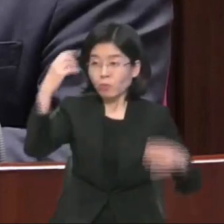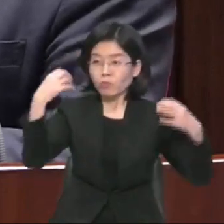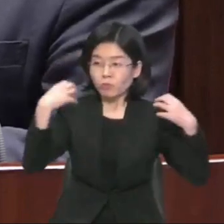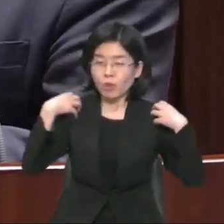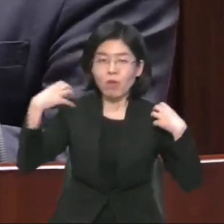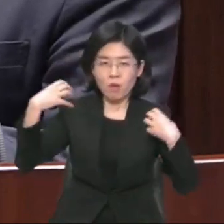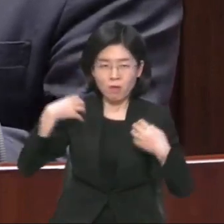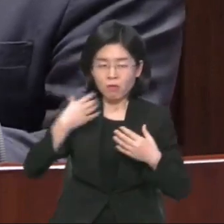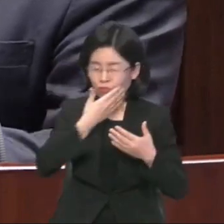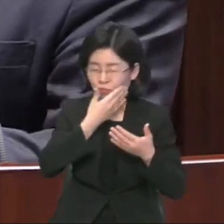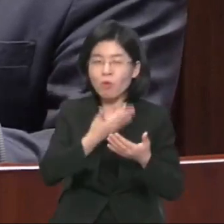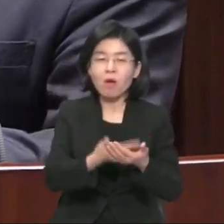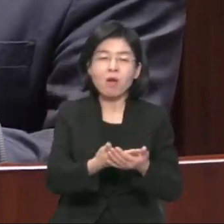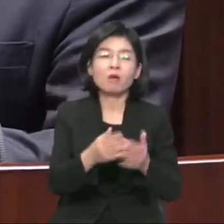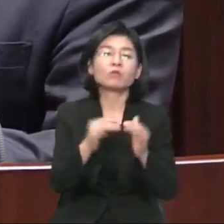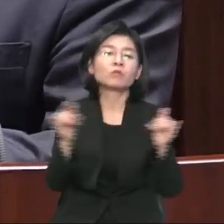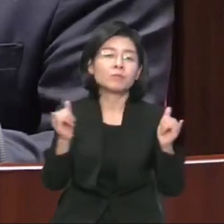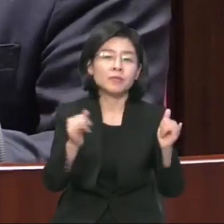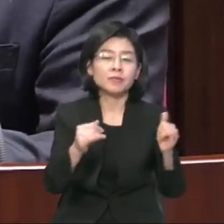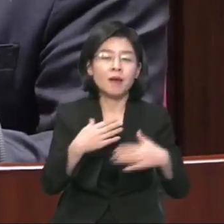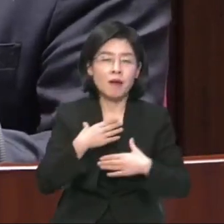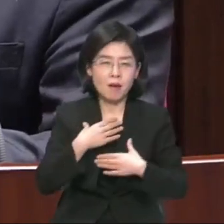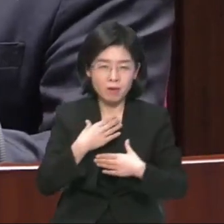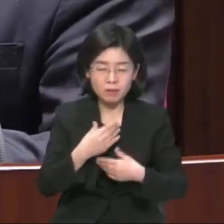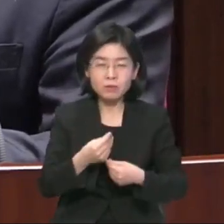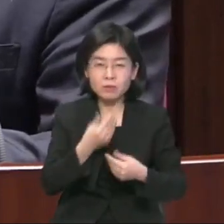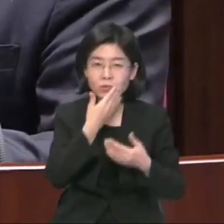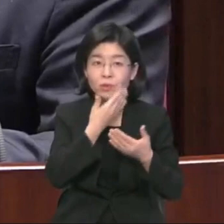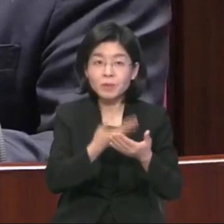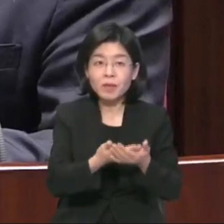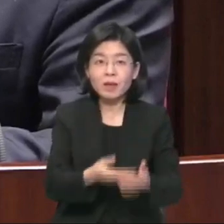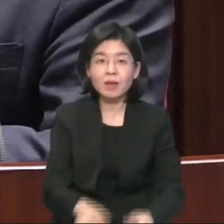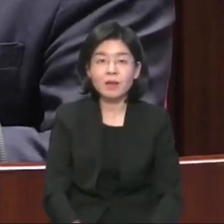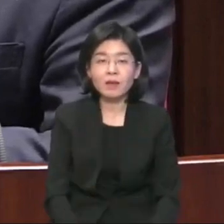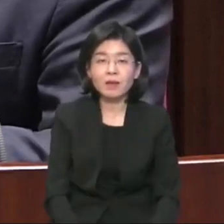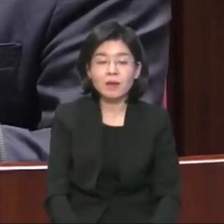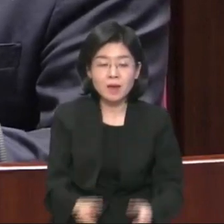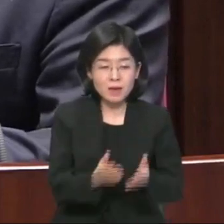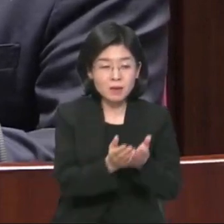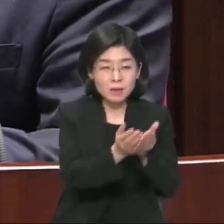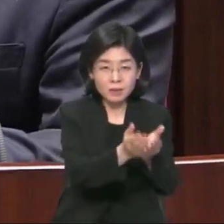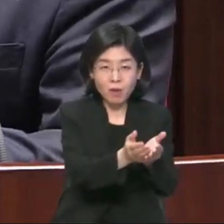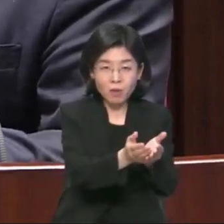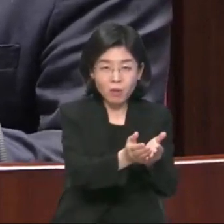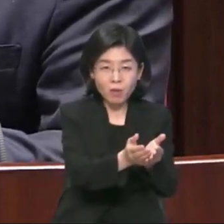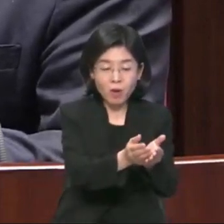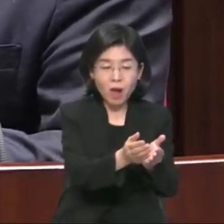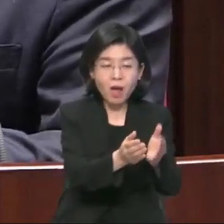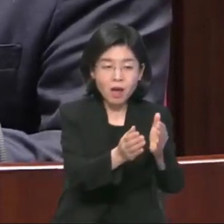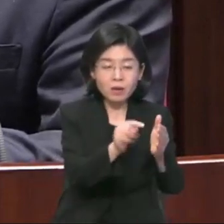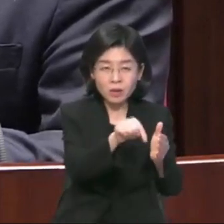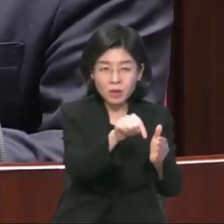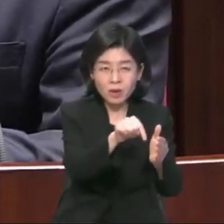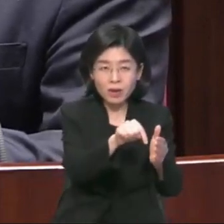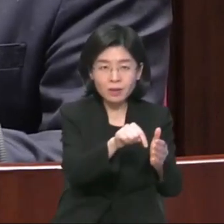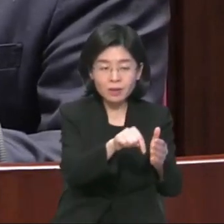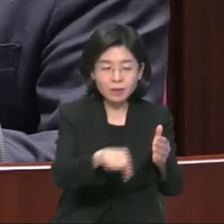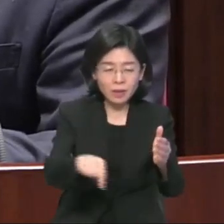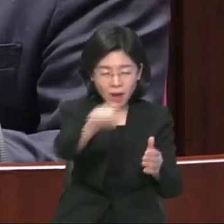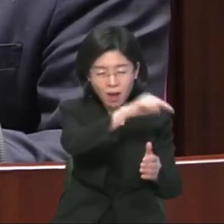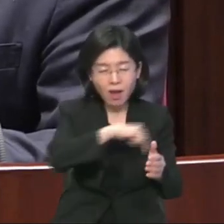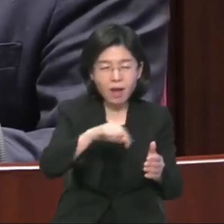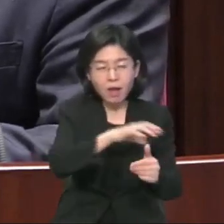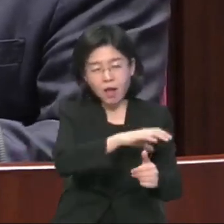국민의 안전입니다. 그렇습니다. 그래서 선원 선박 우리 선장까지 빨리 무사히 억류